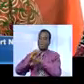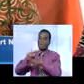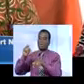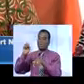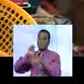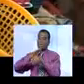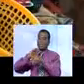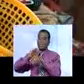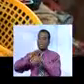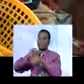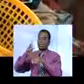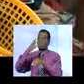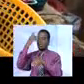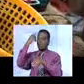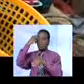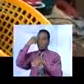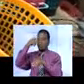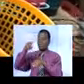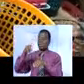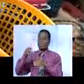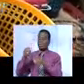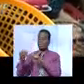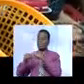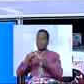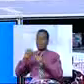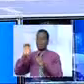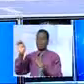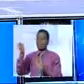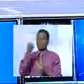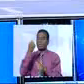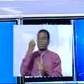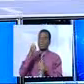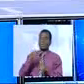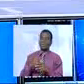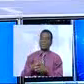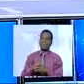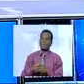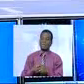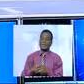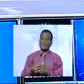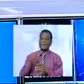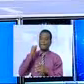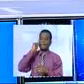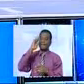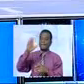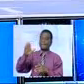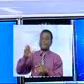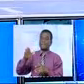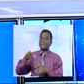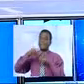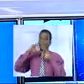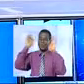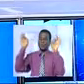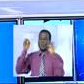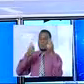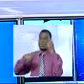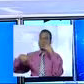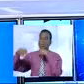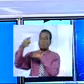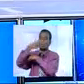leurs activités socio-économiques. La femme est donc célébrée